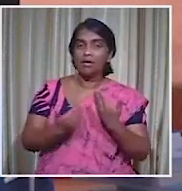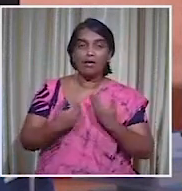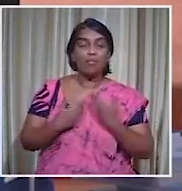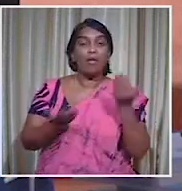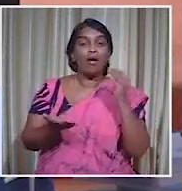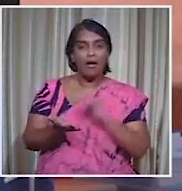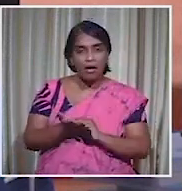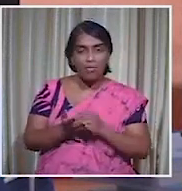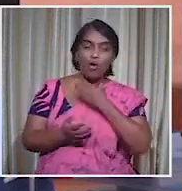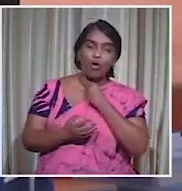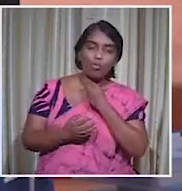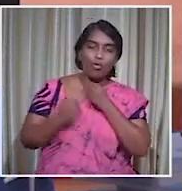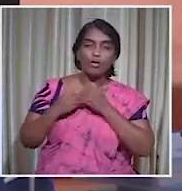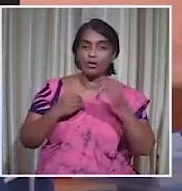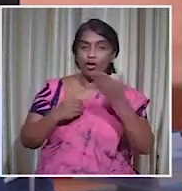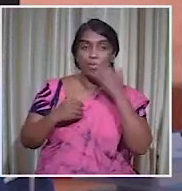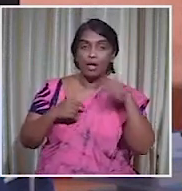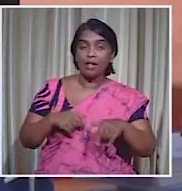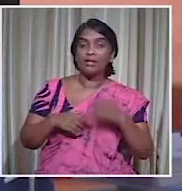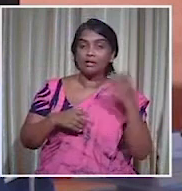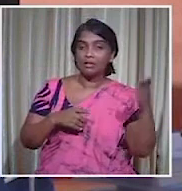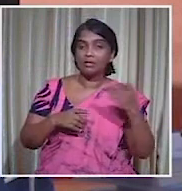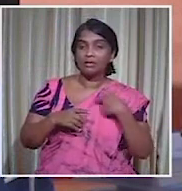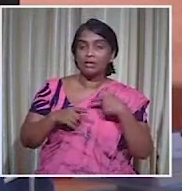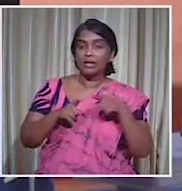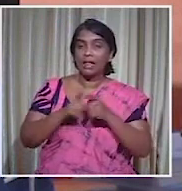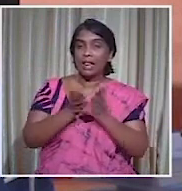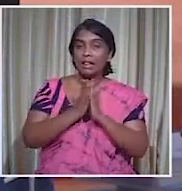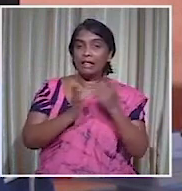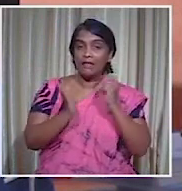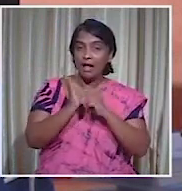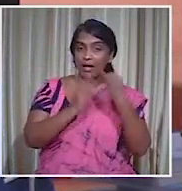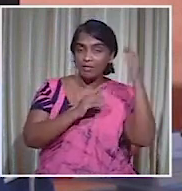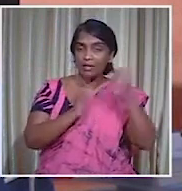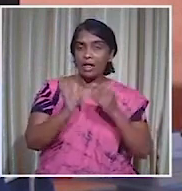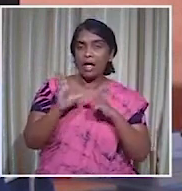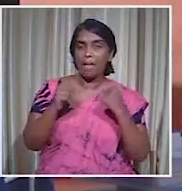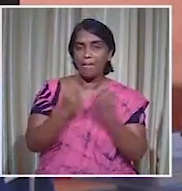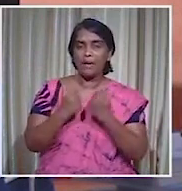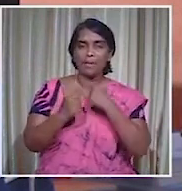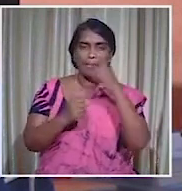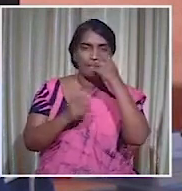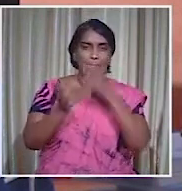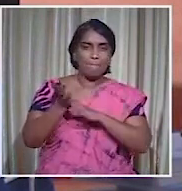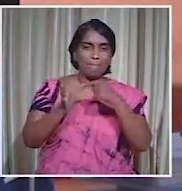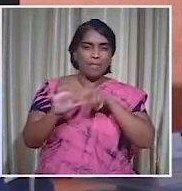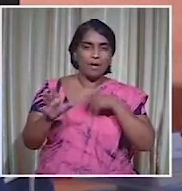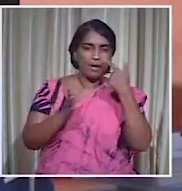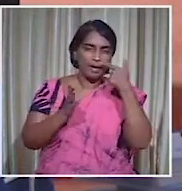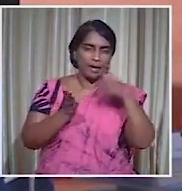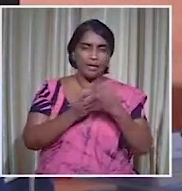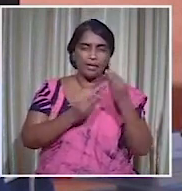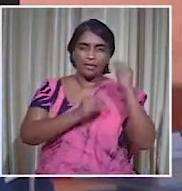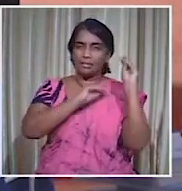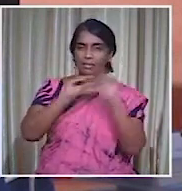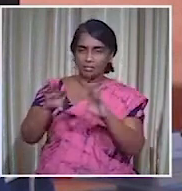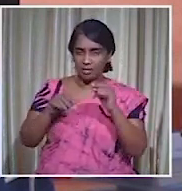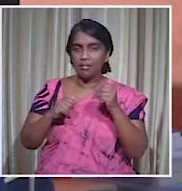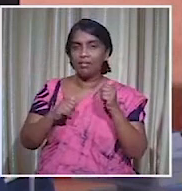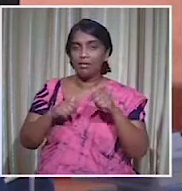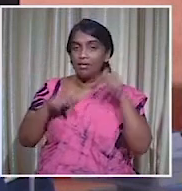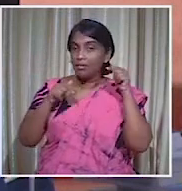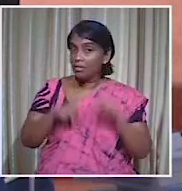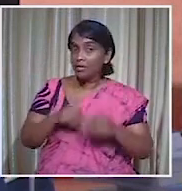කාපව මේ බොරු ටික කියාගෙන යන්න බෑ මොකද අද ඉන්ඩියන් ක්‍රෙඩිට් ලයින් එක ආපු ගමන් අප්‍රේල් මාසේ මැයි මාසේ එනකොට තෙල් ඩීසල් එහෙම පොඩ්ඩක් ෂේප් එකේ හම්බ වෙයි හැබැයි